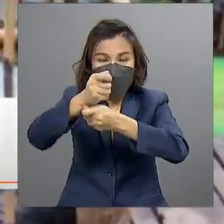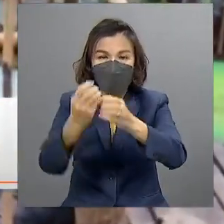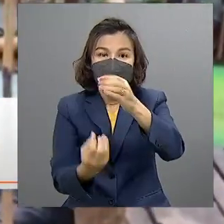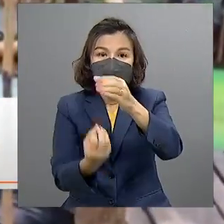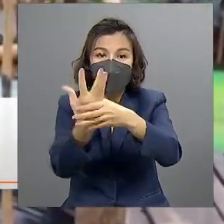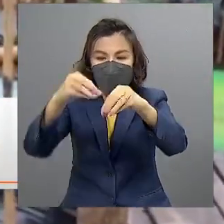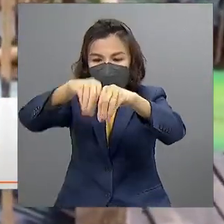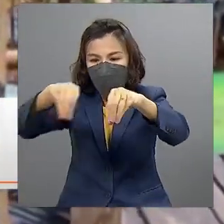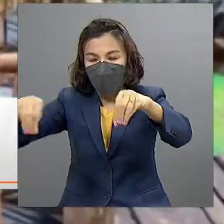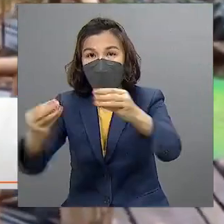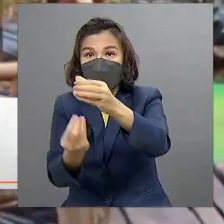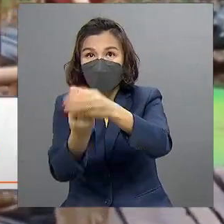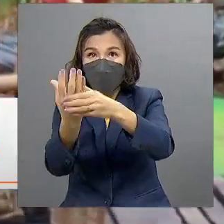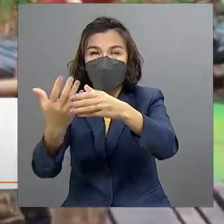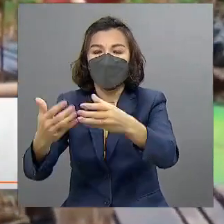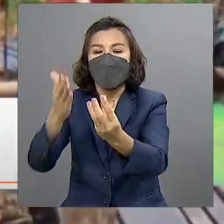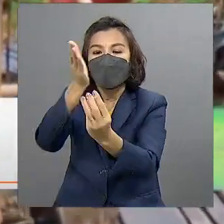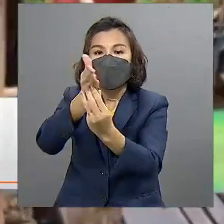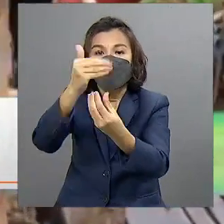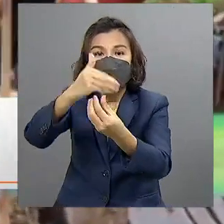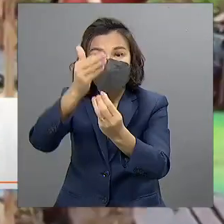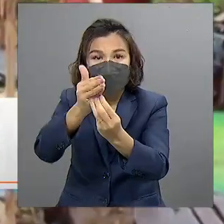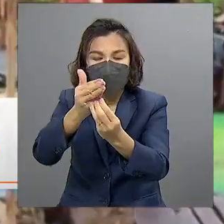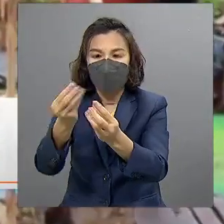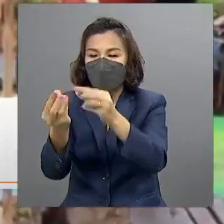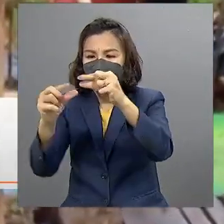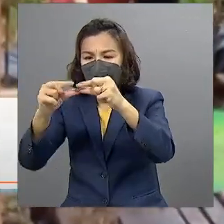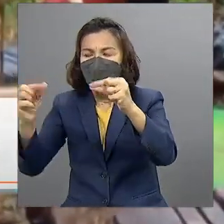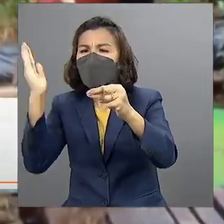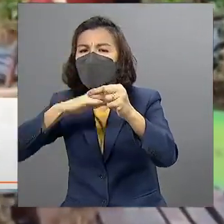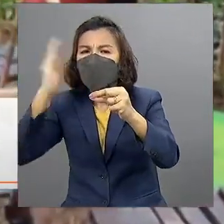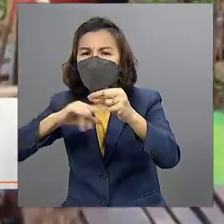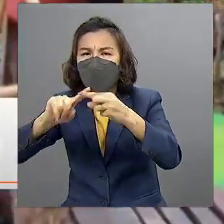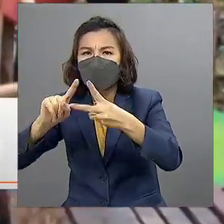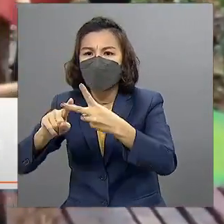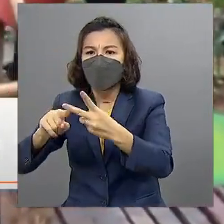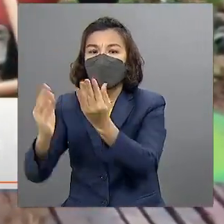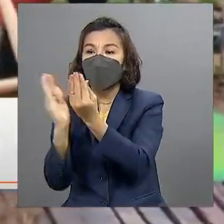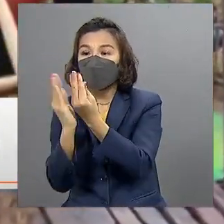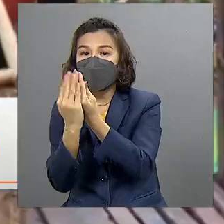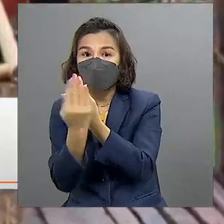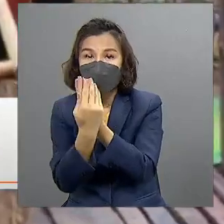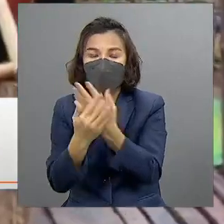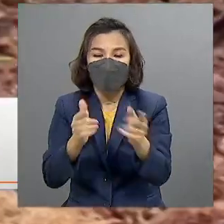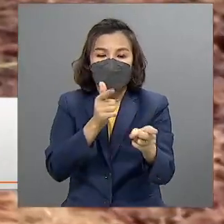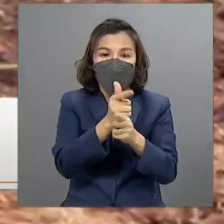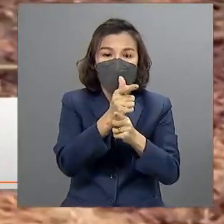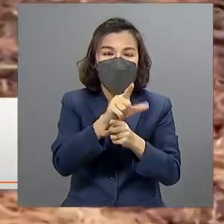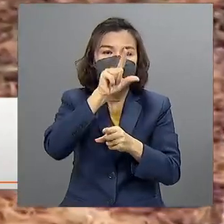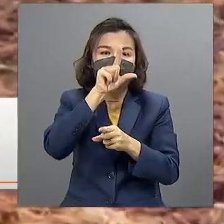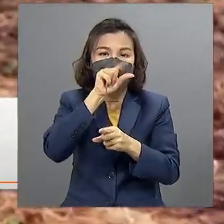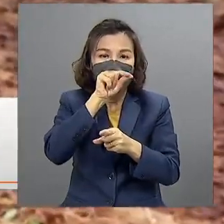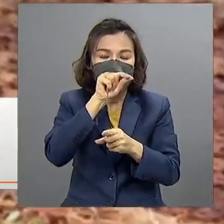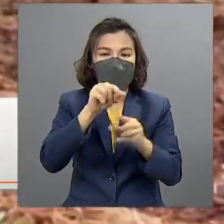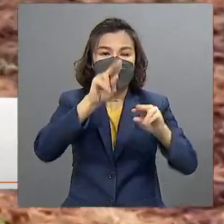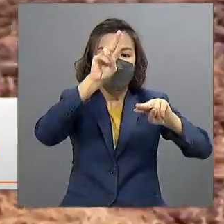างเช่นมะเขือพริกผักกาดเลี้ยงปลาเลี้ยงไก่พันไข่สำหรับเป็นแหล่งอาหารบริโภค